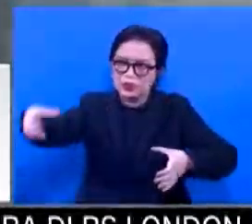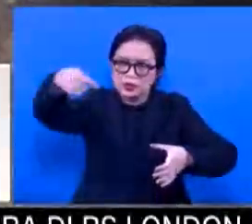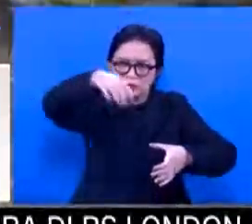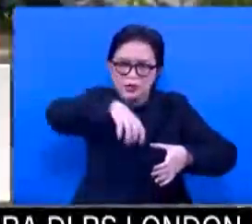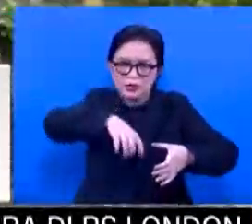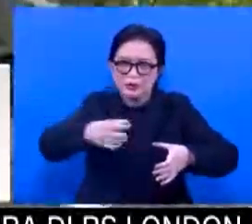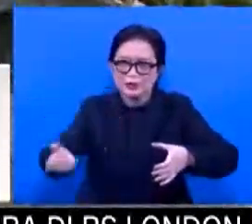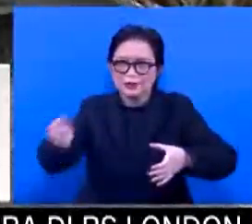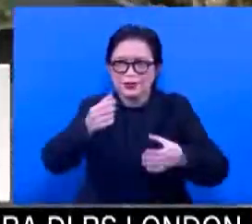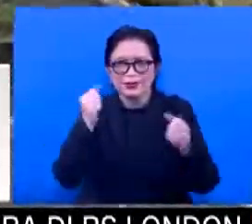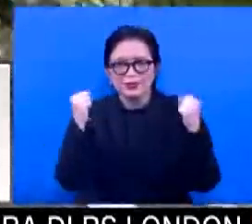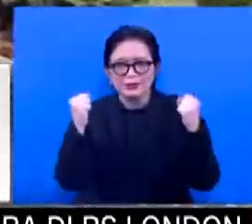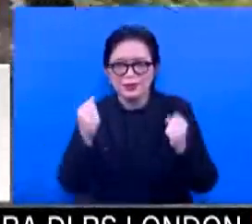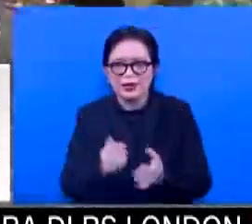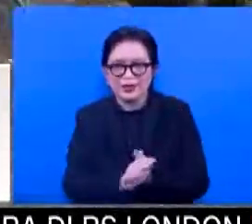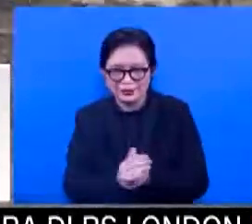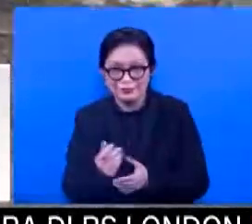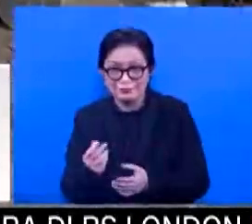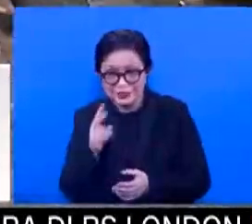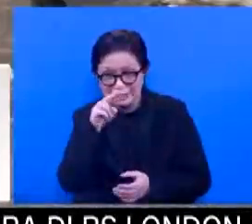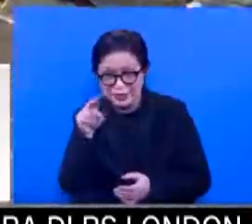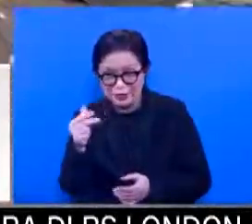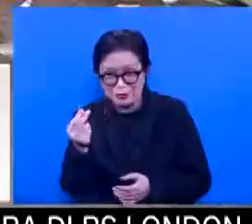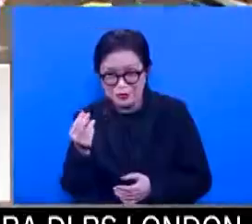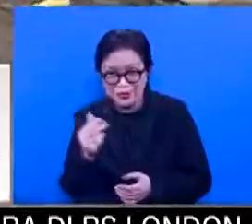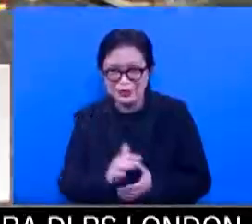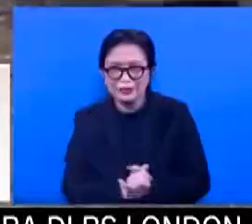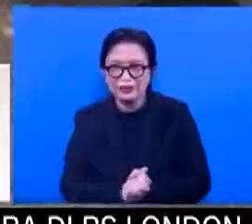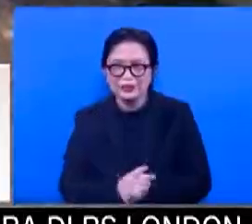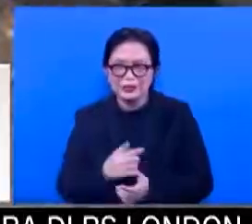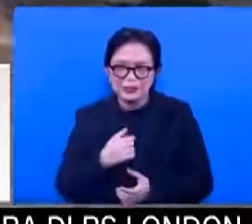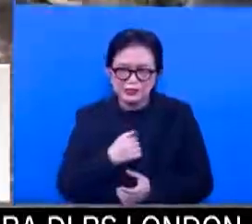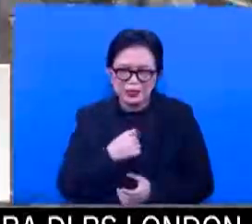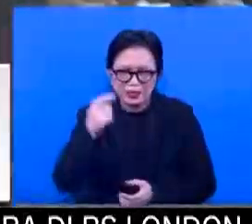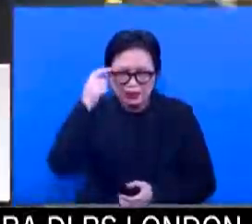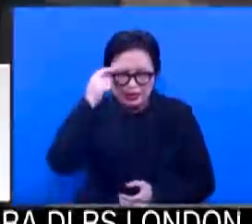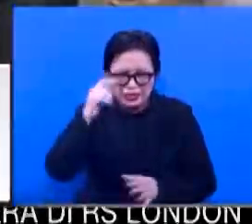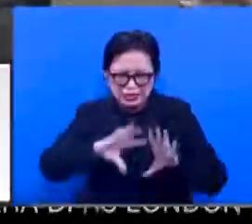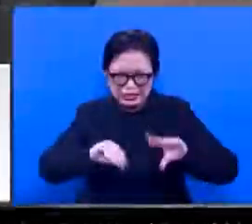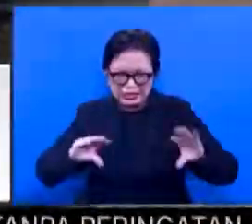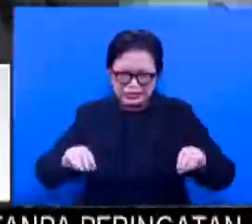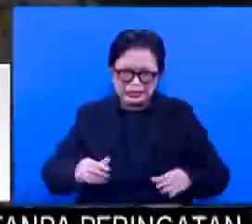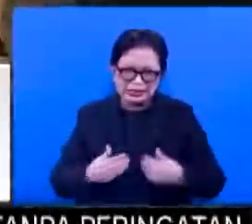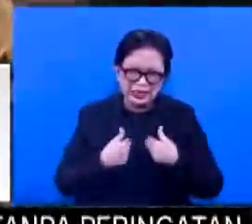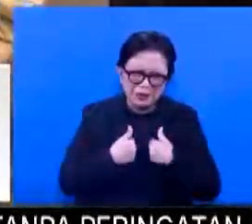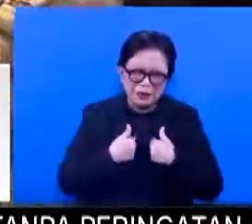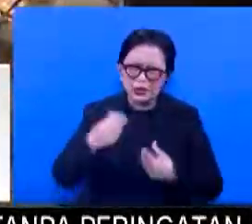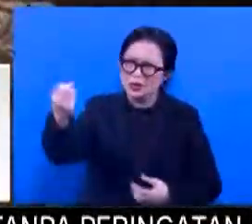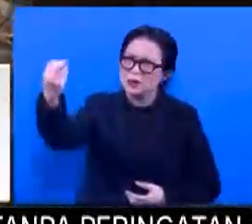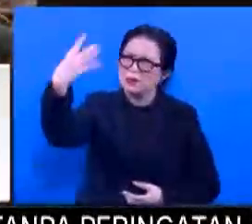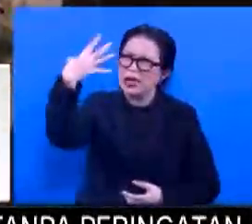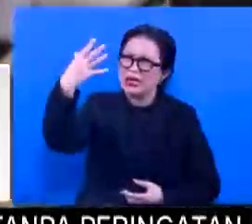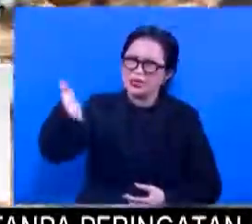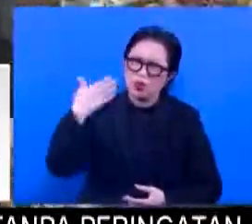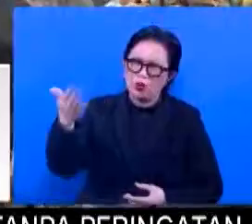Semangat cari duit. Untuk saya, pekerjaan ini amat sangat melelahkan. Selain terpapar terik matahari, panas dari pembakaran